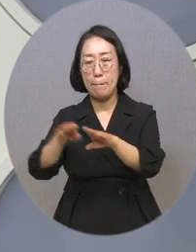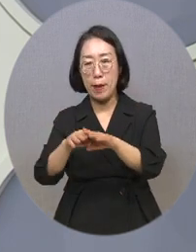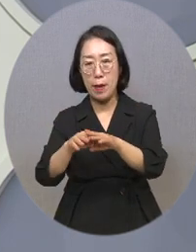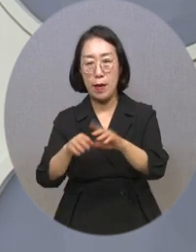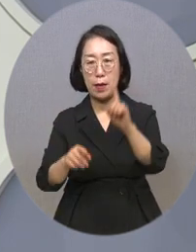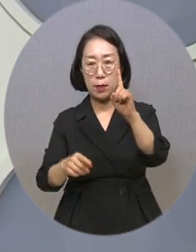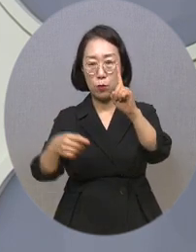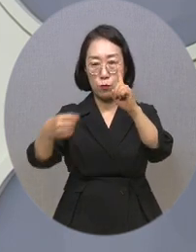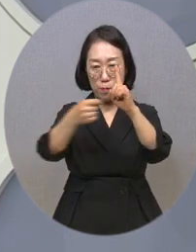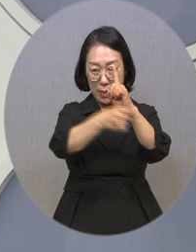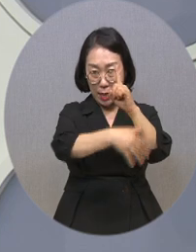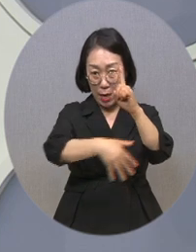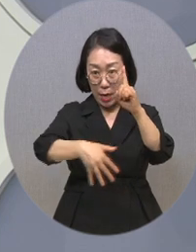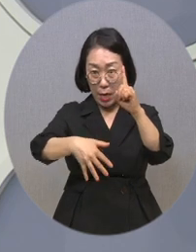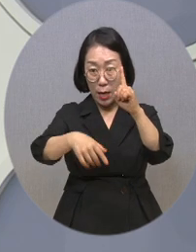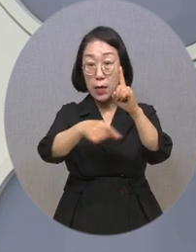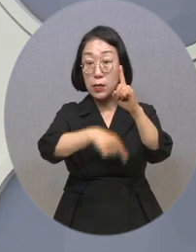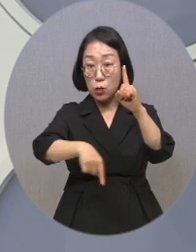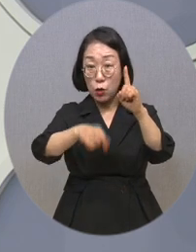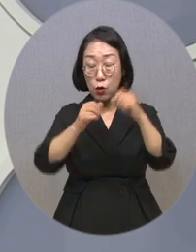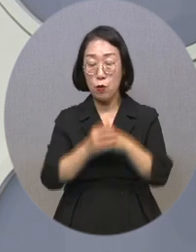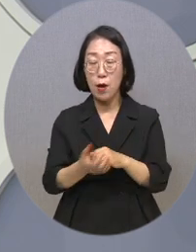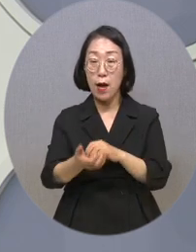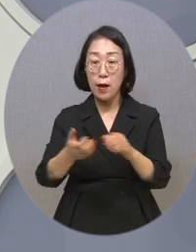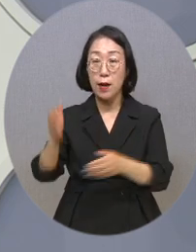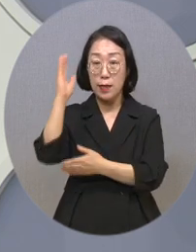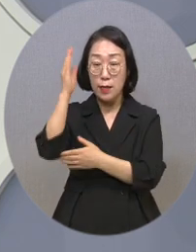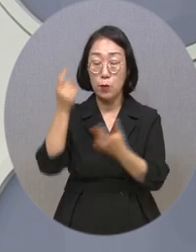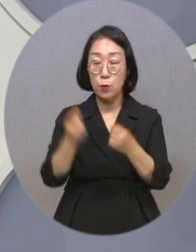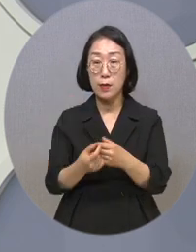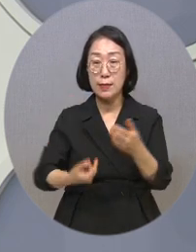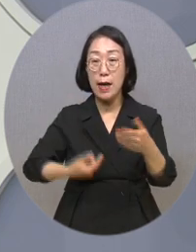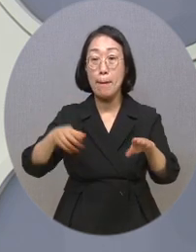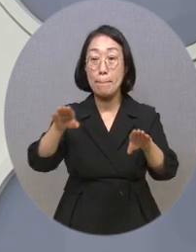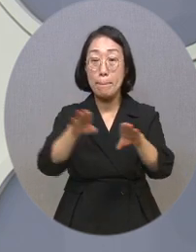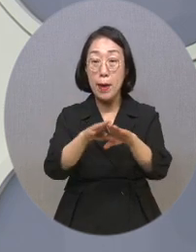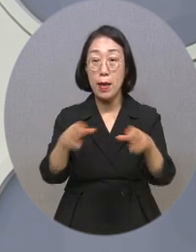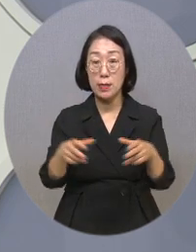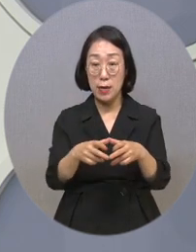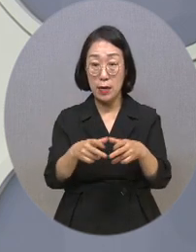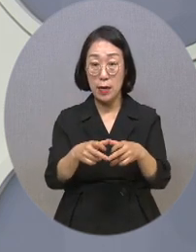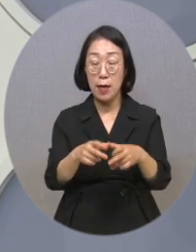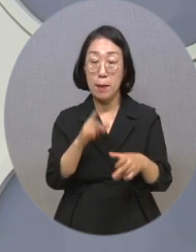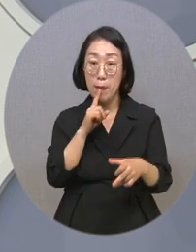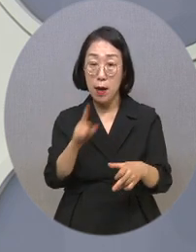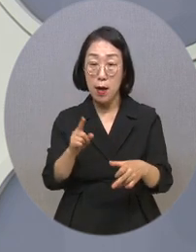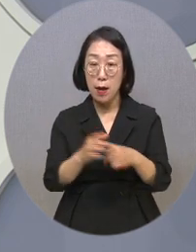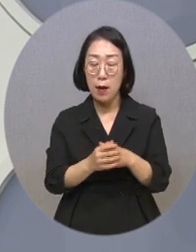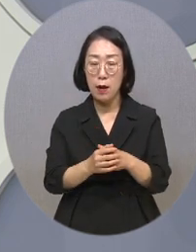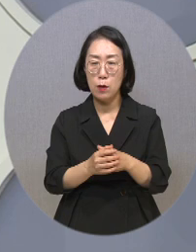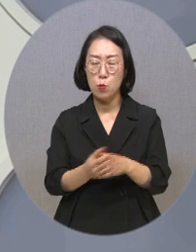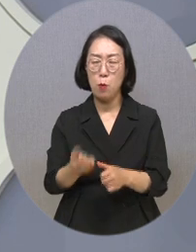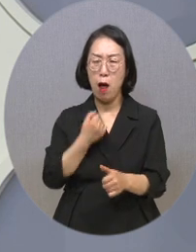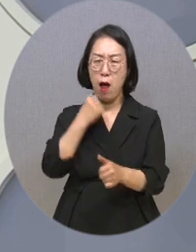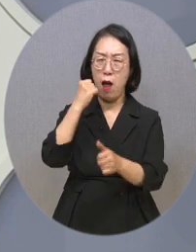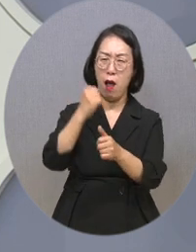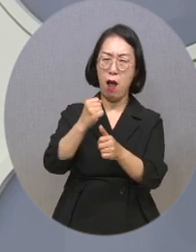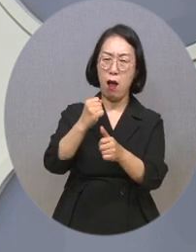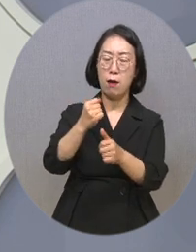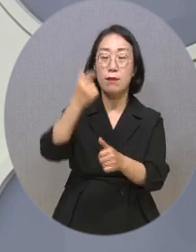근데 처음에는 아까도 언뜻 말씀드렸는데 자폐성 장애라는 그 말 자체가 낙인 효과도 있고